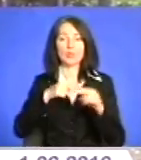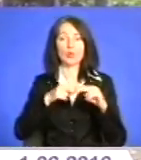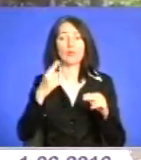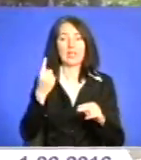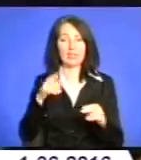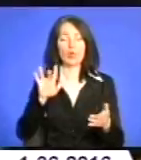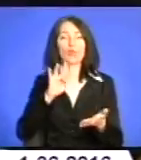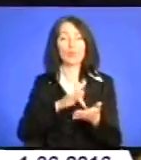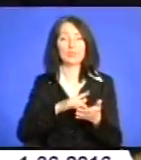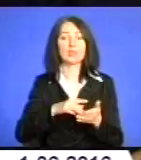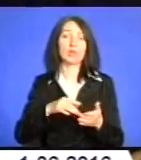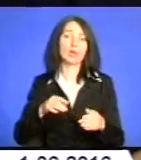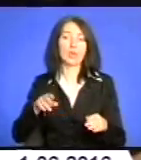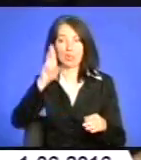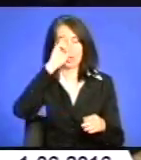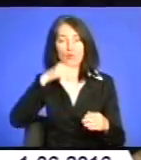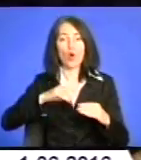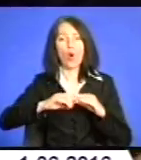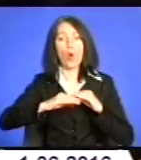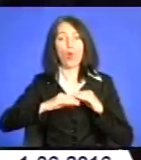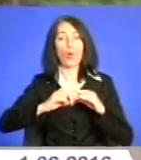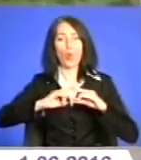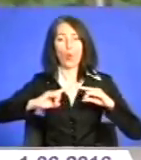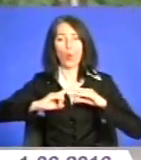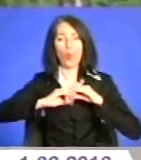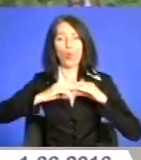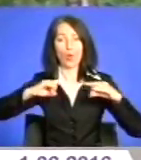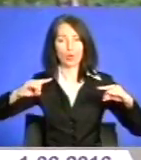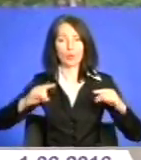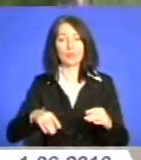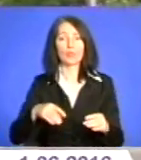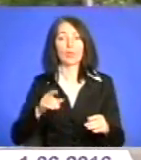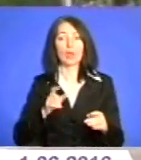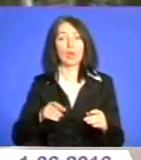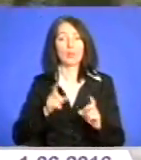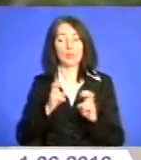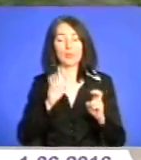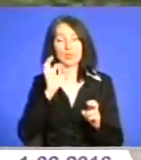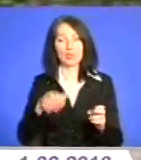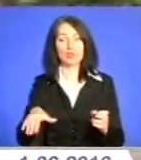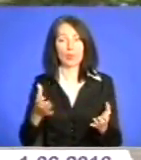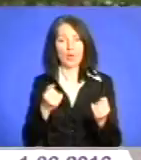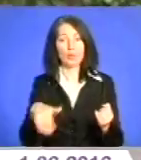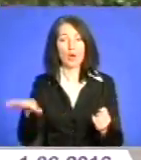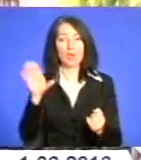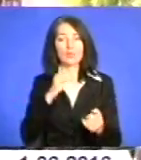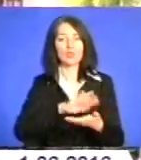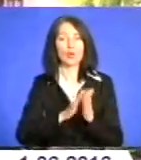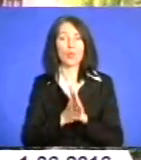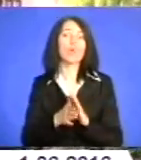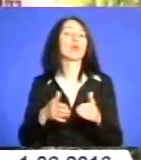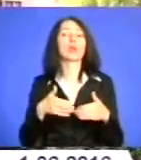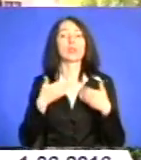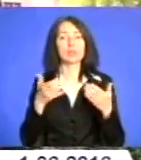місті муніципального корту. Підприємець каже, що приймає усі умови ініціативної групи, але його не чують. Ми